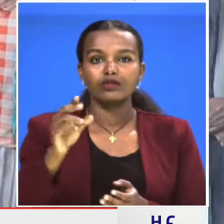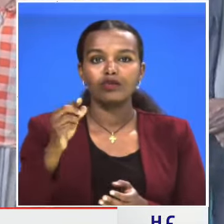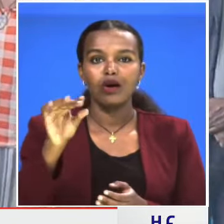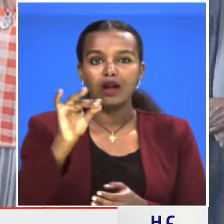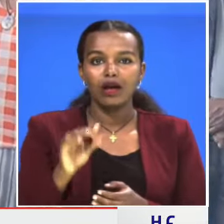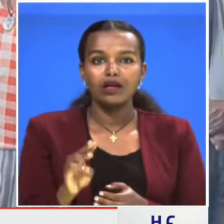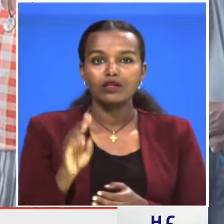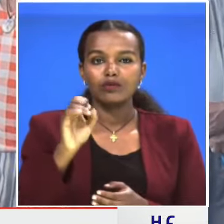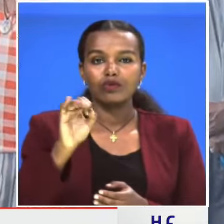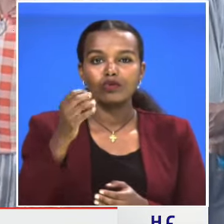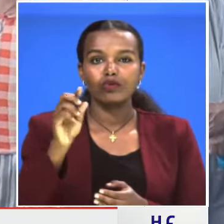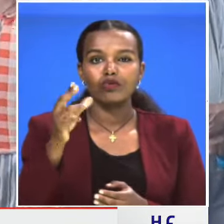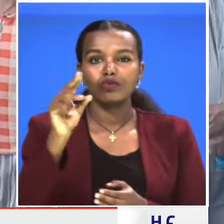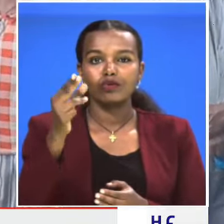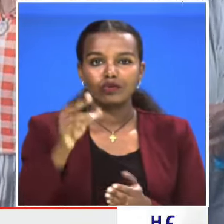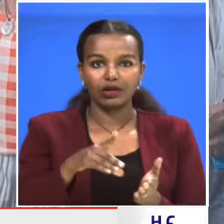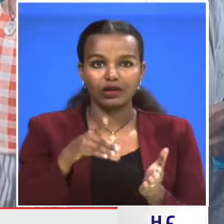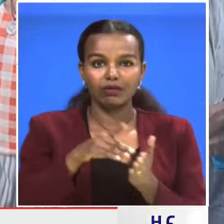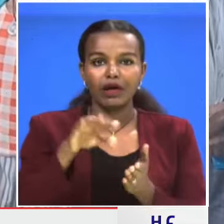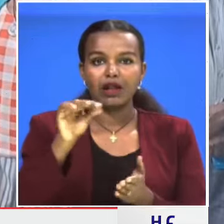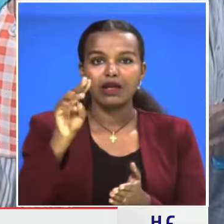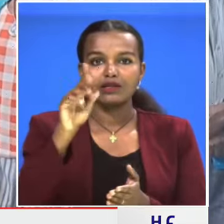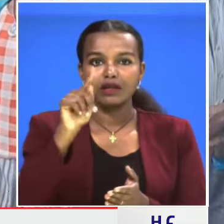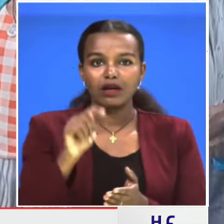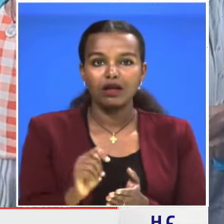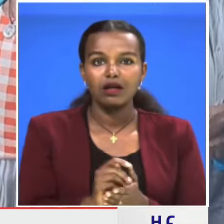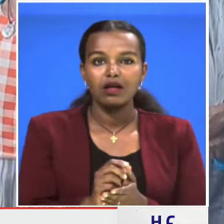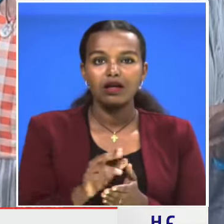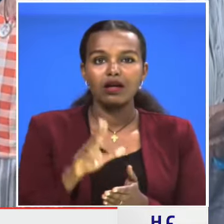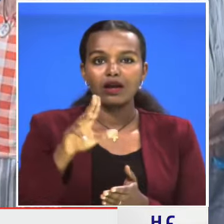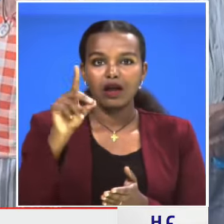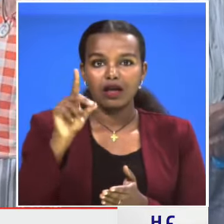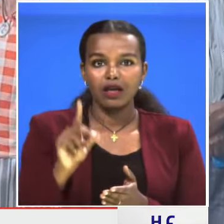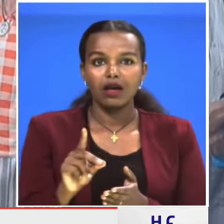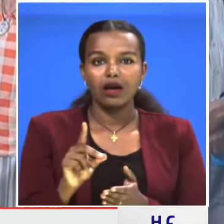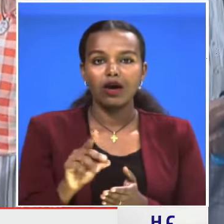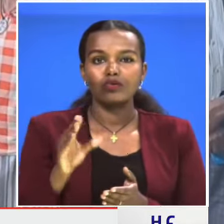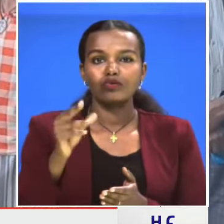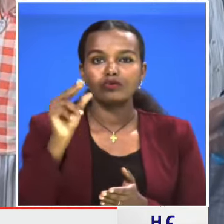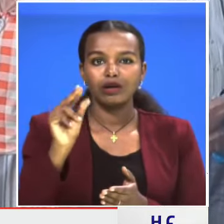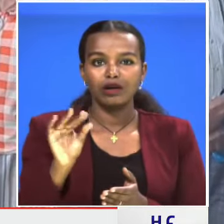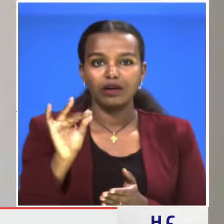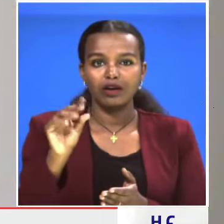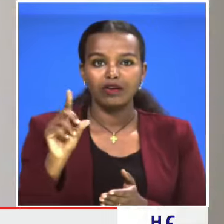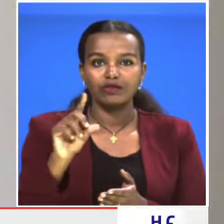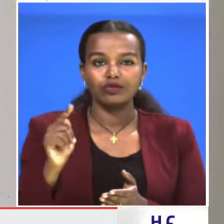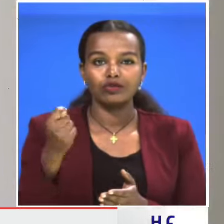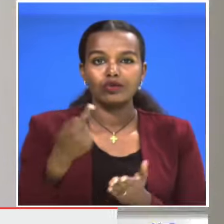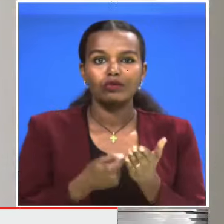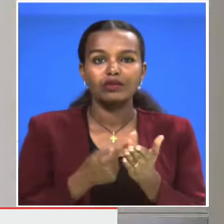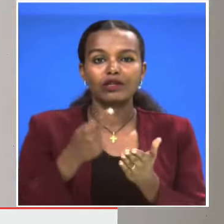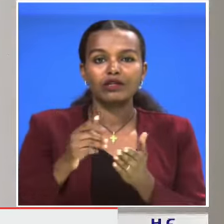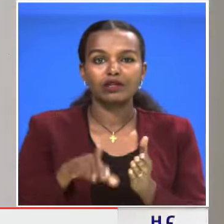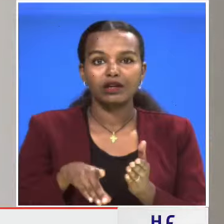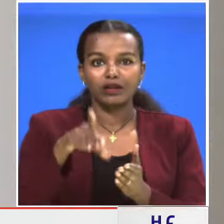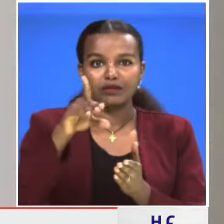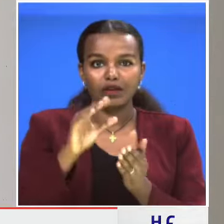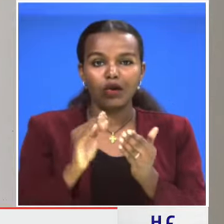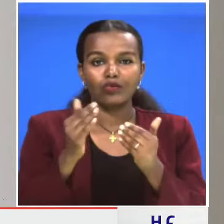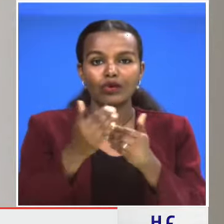ወሎ እንደ ቆቦ ከተማ፣ ላስታ፣ ራያ ቆቦ፣ ጉባላፍቶና ሀብሩ እነዚህ ወረዳዎች በከፍተኛ